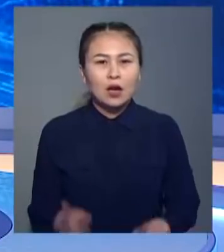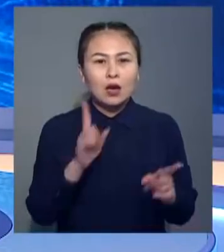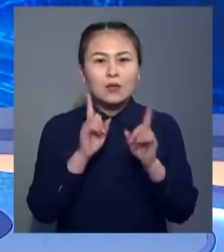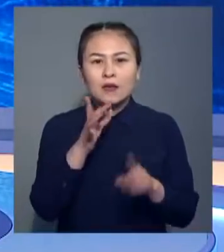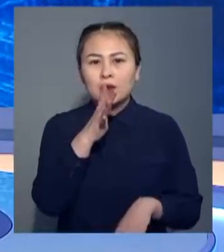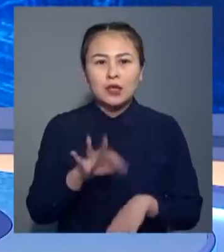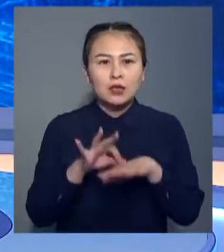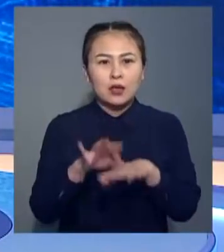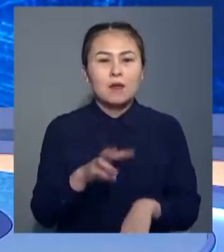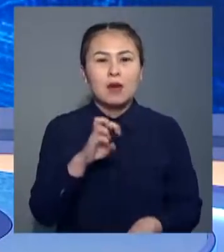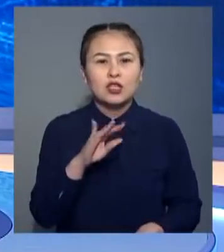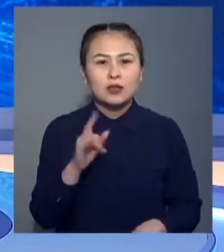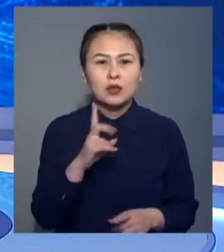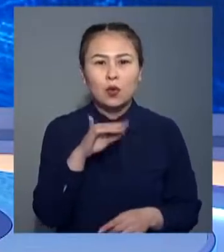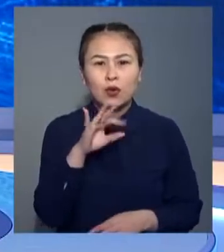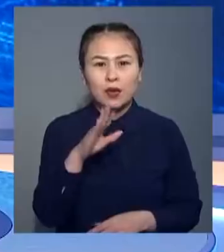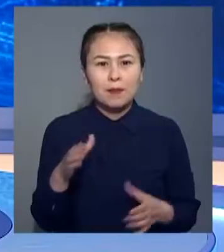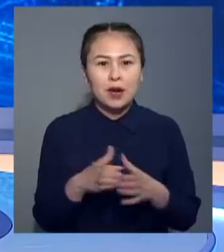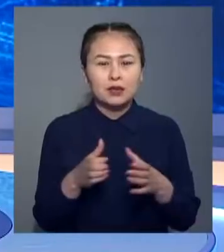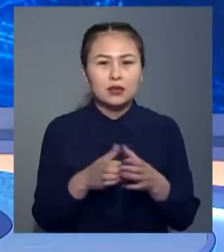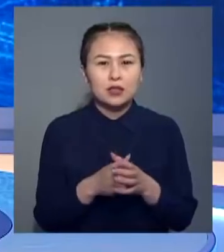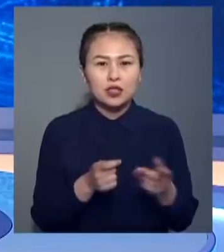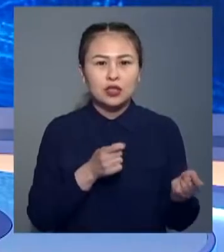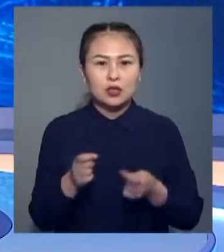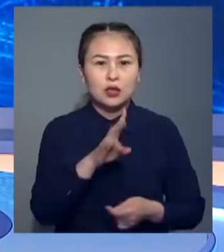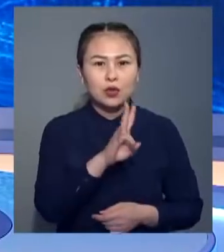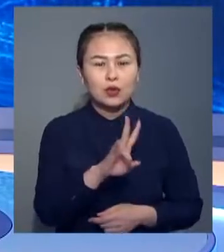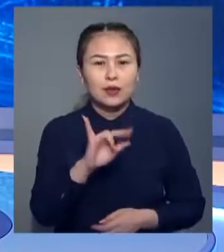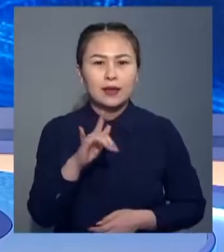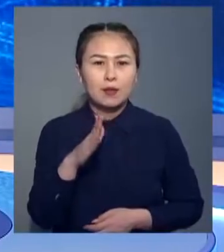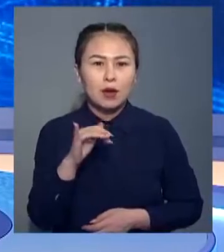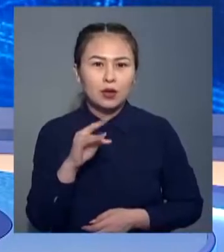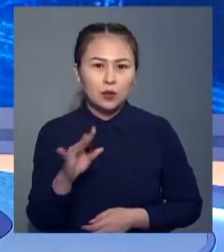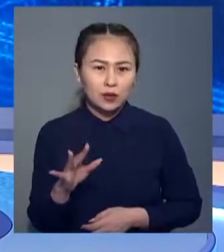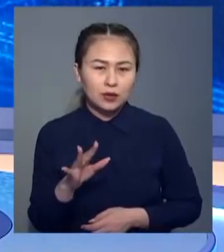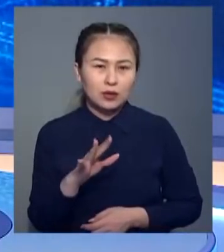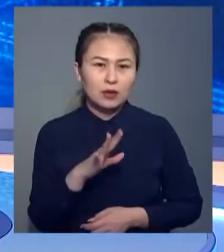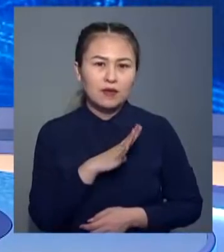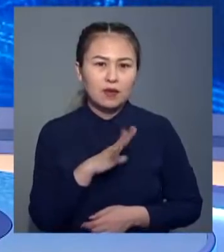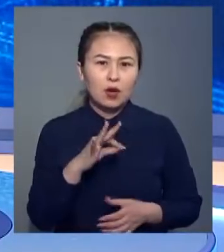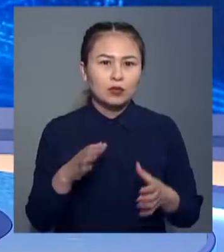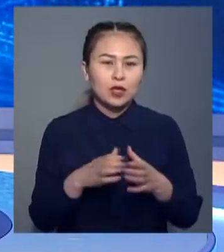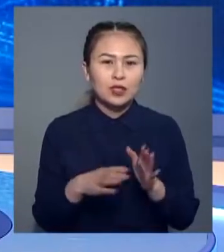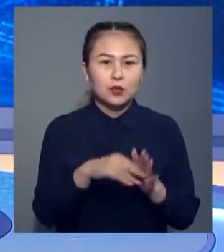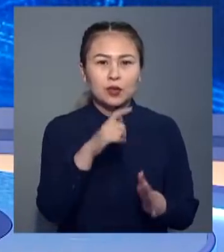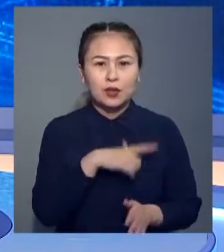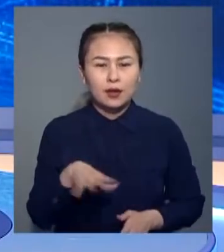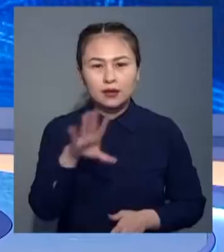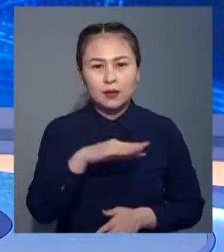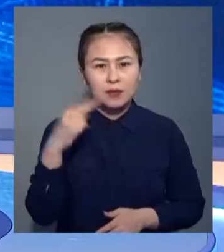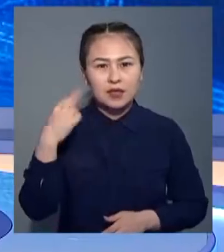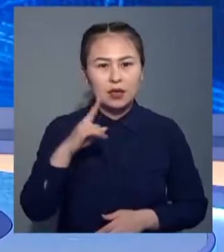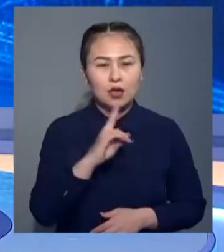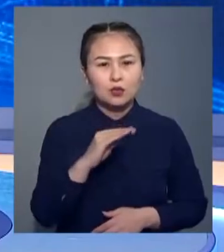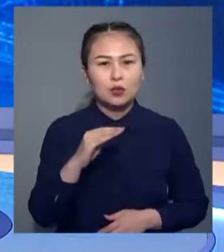Пленарлық отырыста мәжіліс спикері Нұр Отан парламенттік фракциясының жетекшісі Нұрлан Нығматулин фракция мүшелері депутаттар